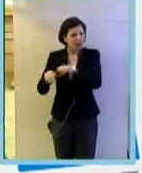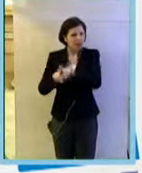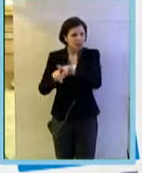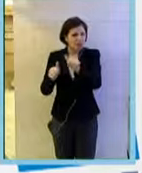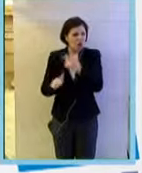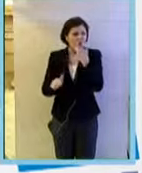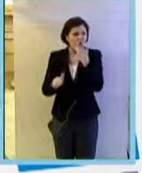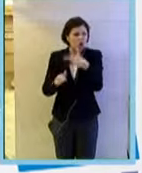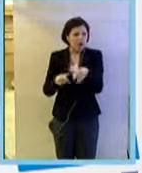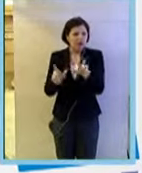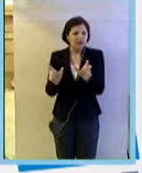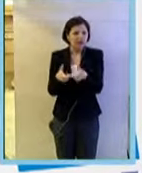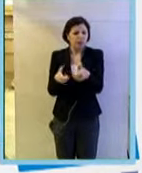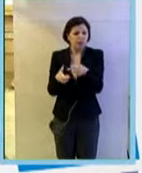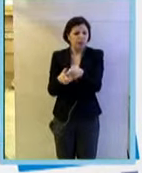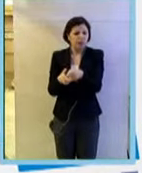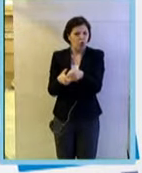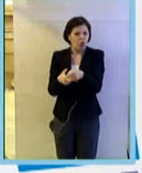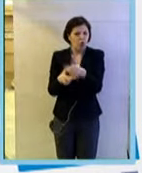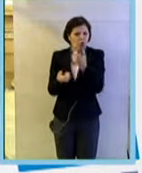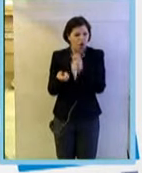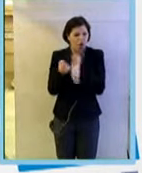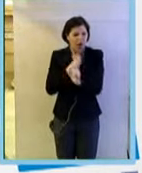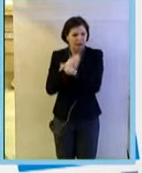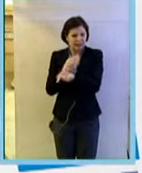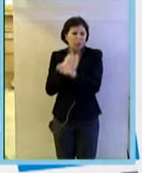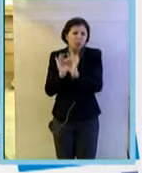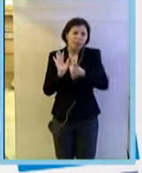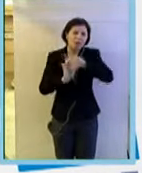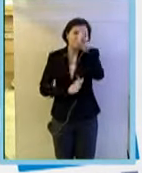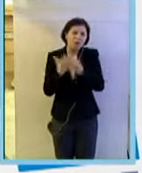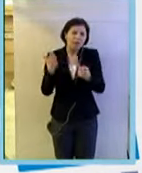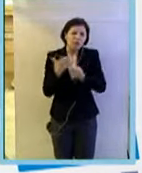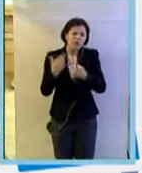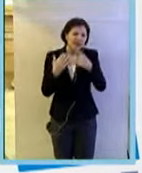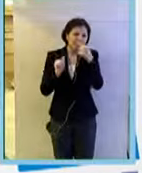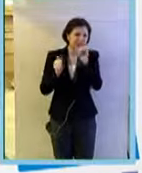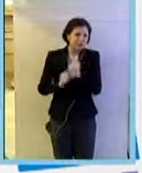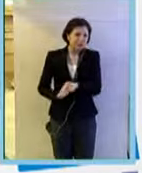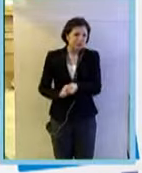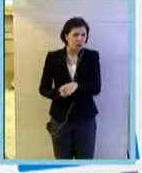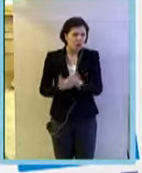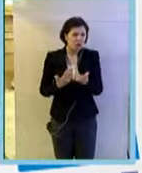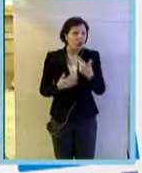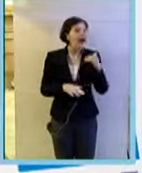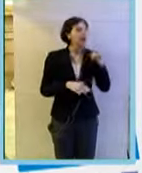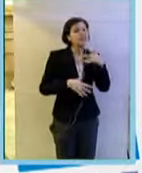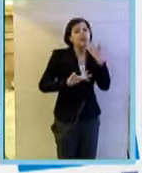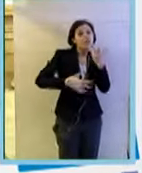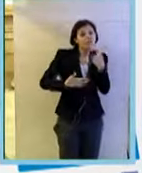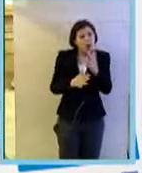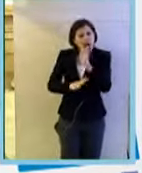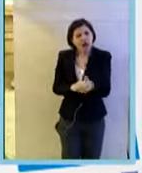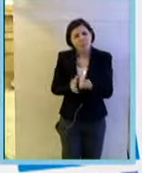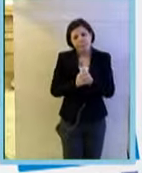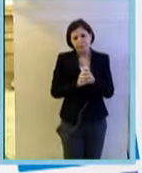che è uno dei primi eventi sperimentali in questo senso qua. Ecco, io volevo ancora dire una cosa, mi sapevo